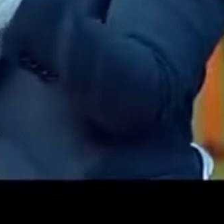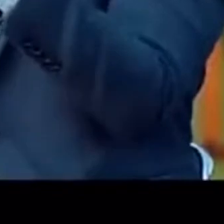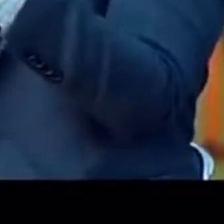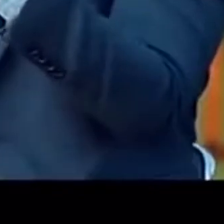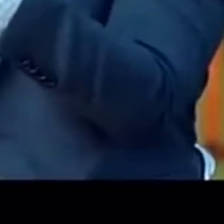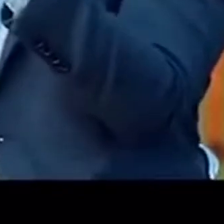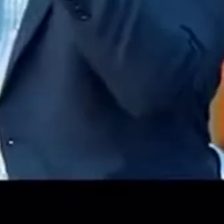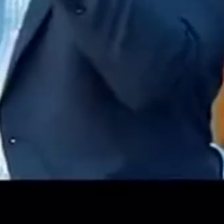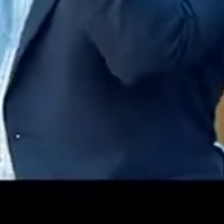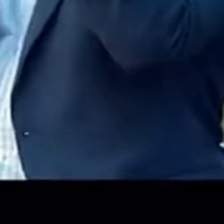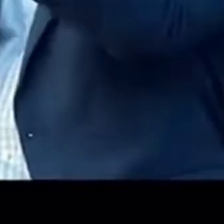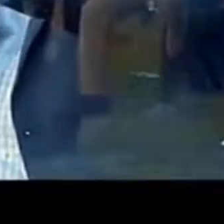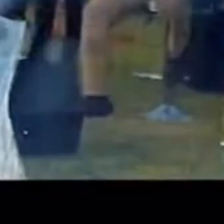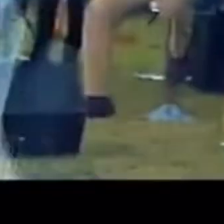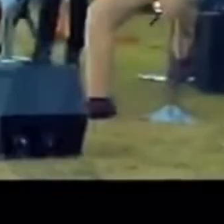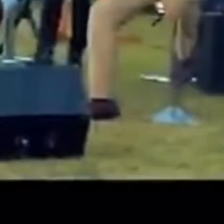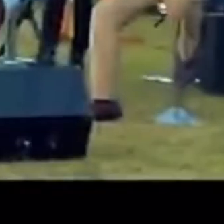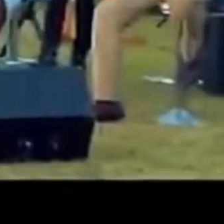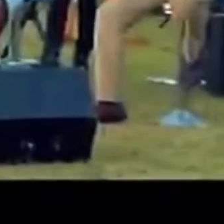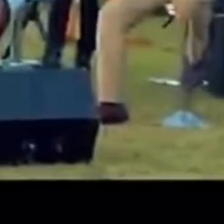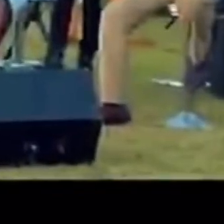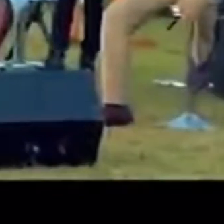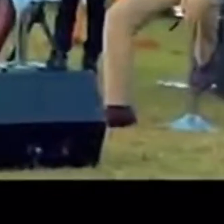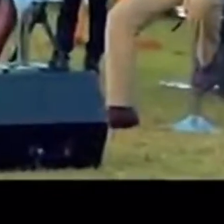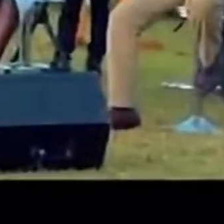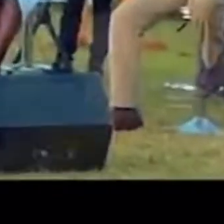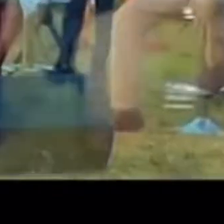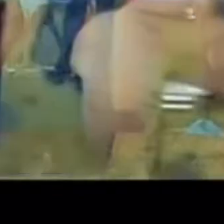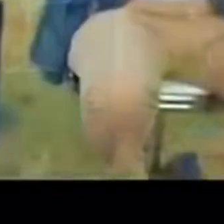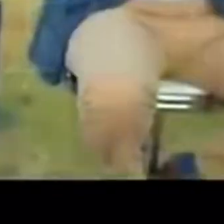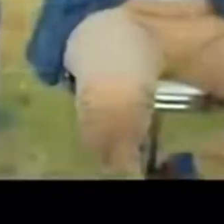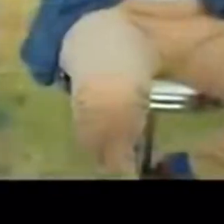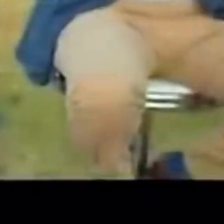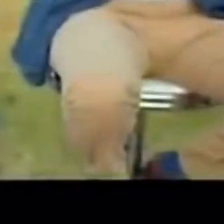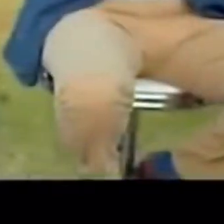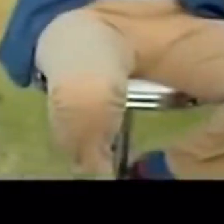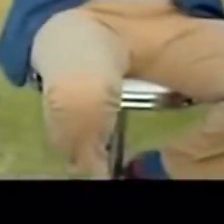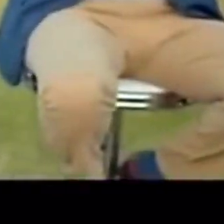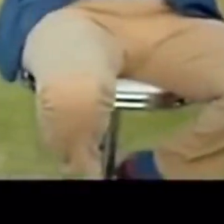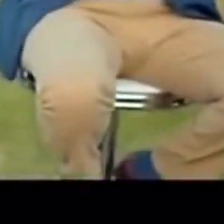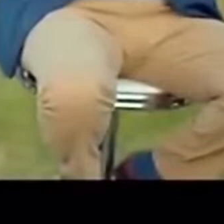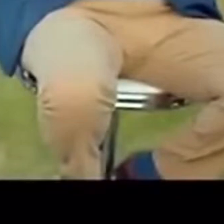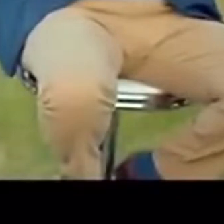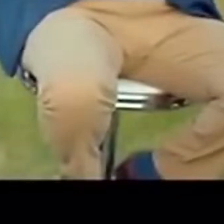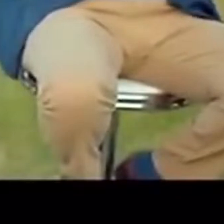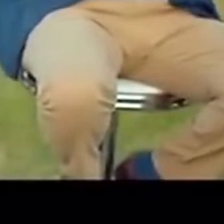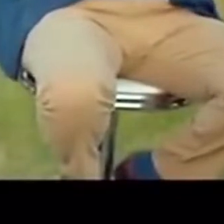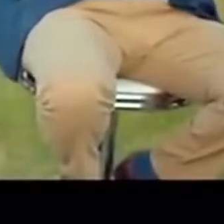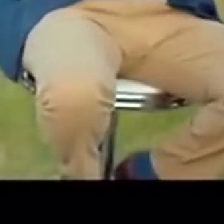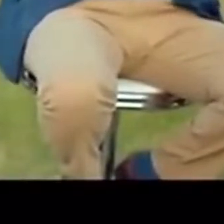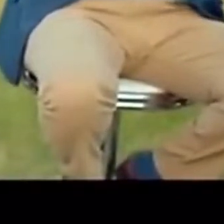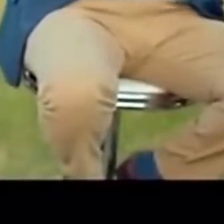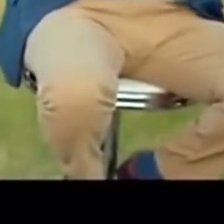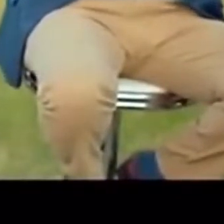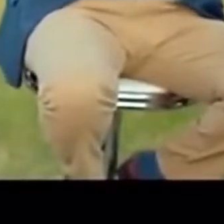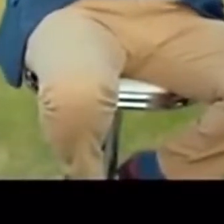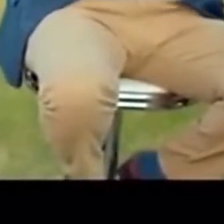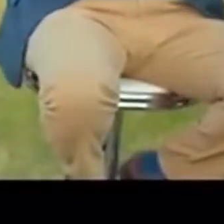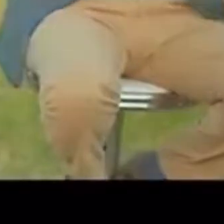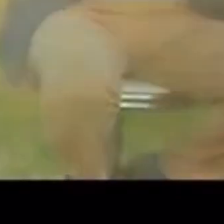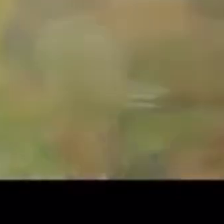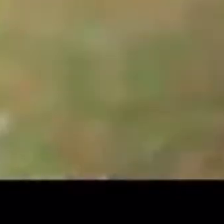taku pobo kungotwa konemo neliba kumpulusha